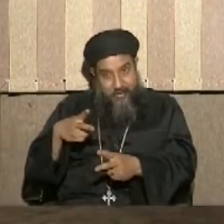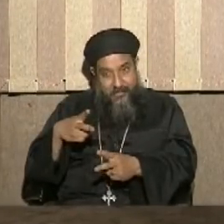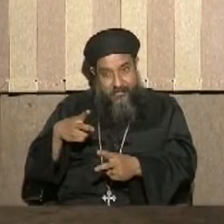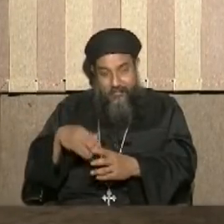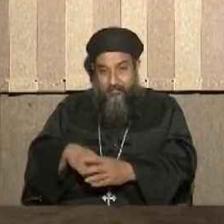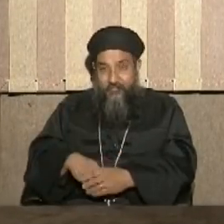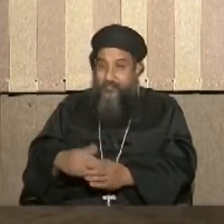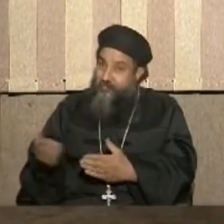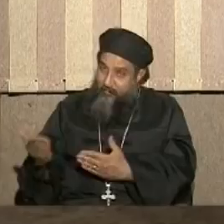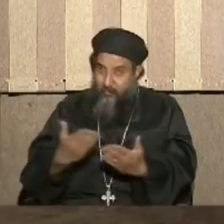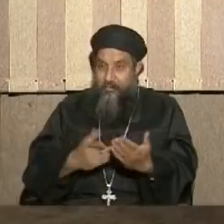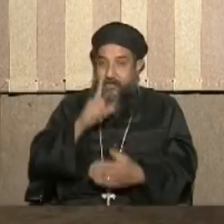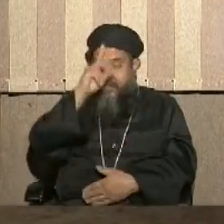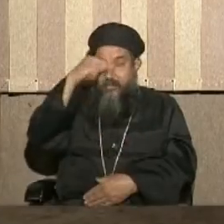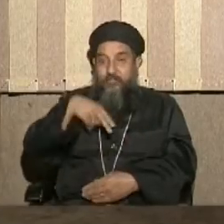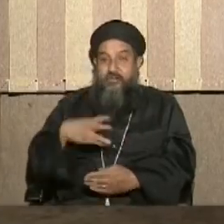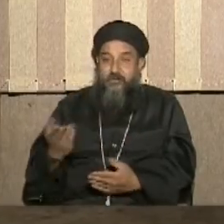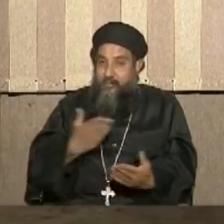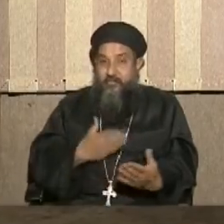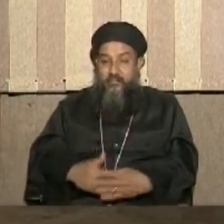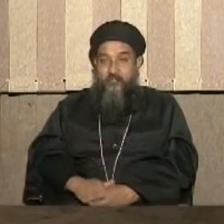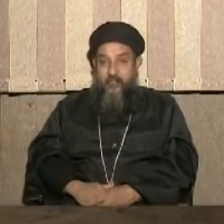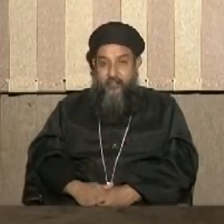الأمور؟ ربنا يضل.